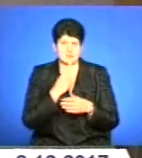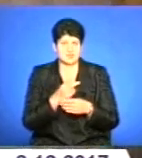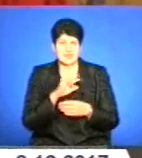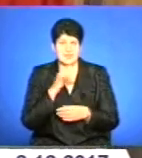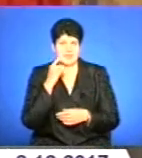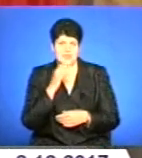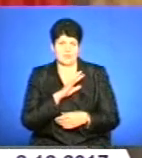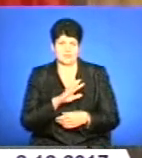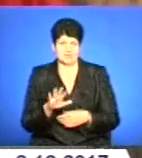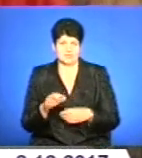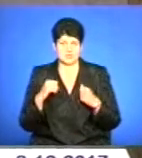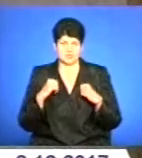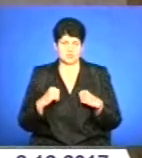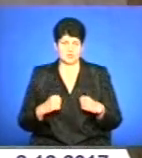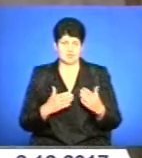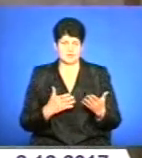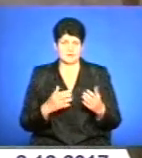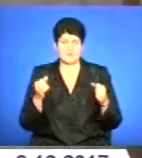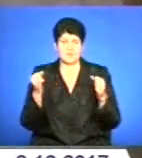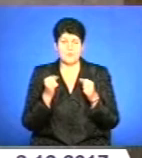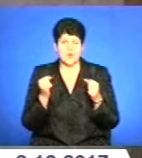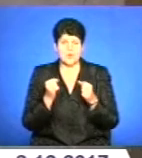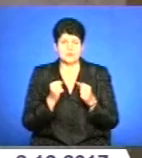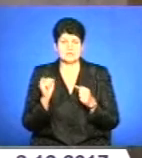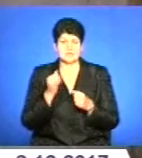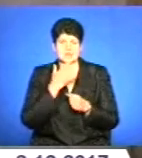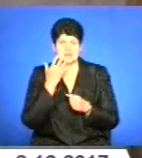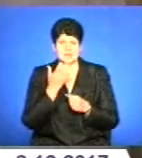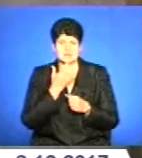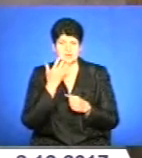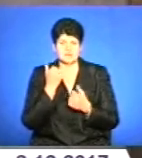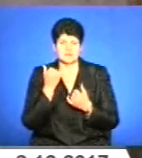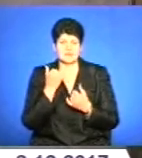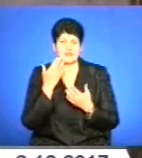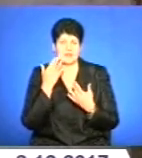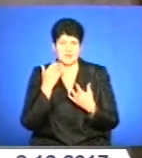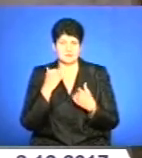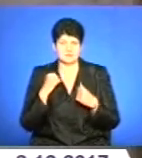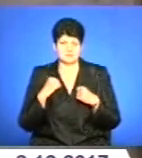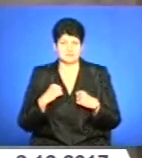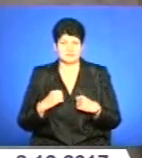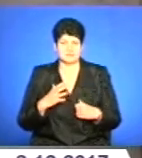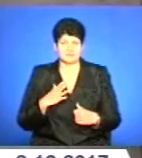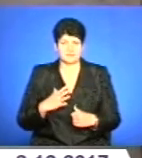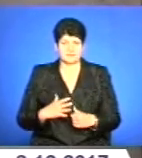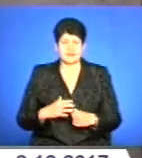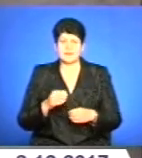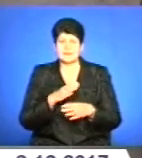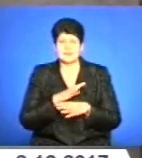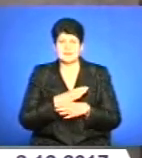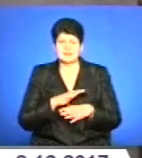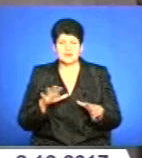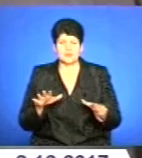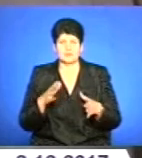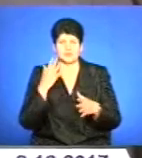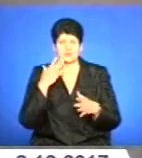обіжені, спокійні. Мороз і тепло легко переносять. А єдине не люблять, коли дощ, сирість такі, то ми